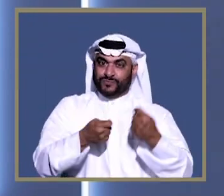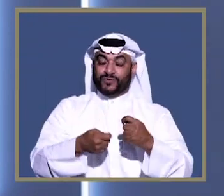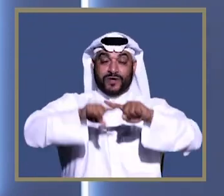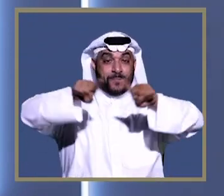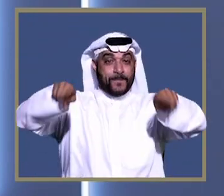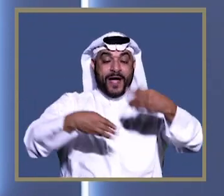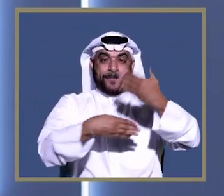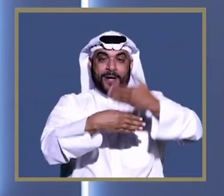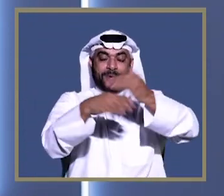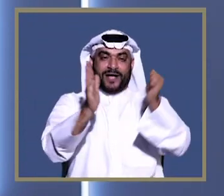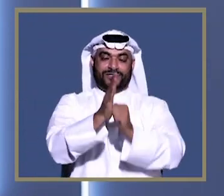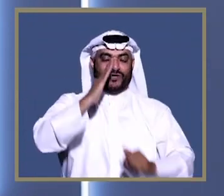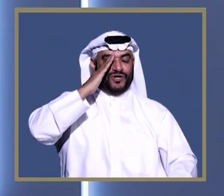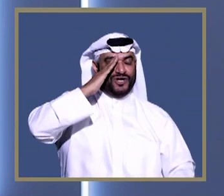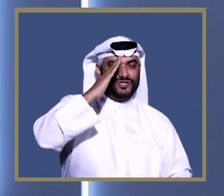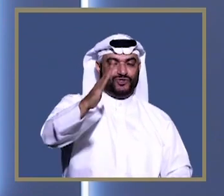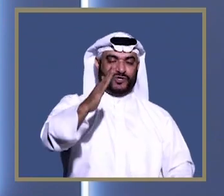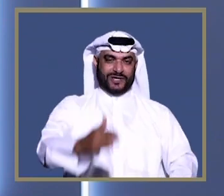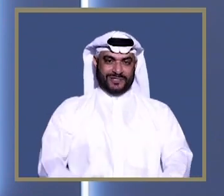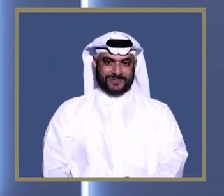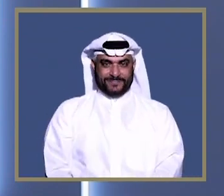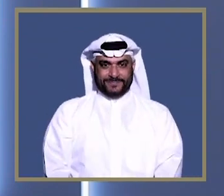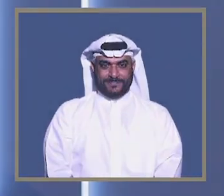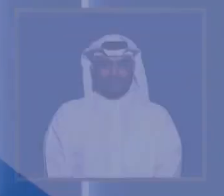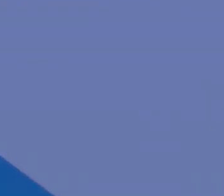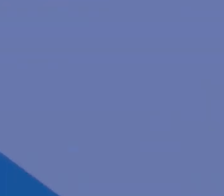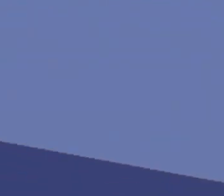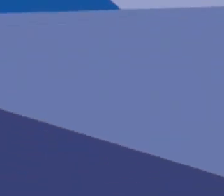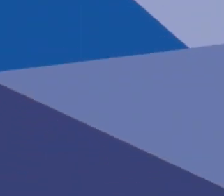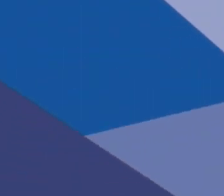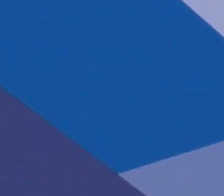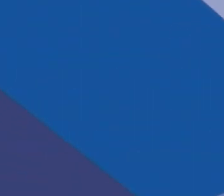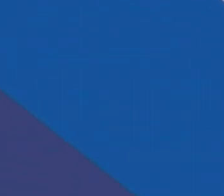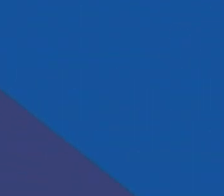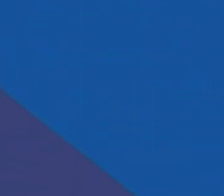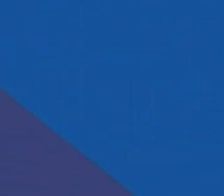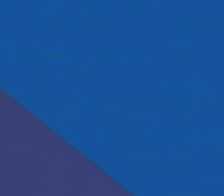للإصلاح ولتطوير البلد. وشكرا للجميع.